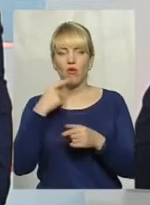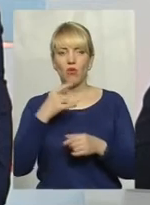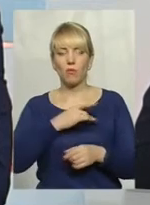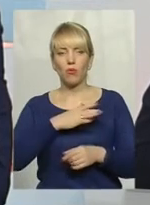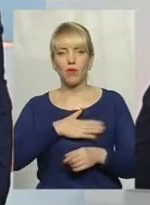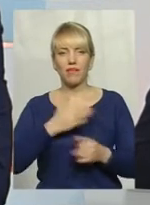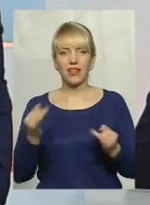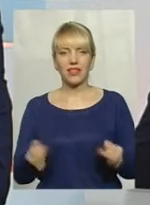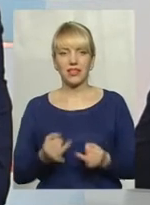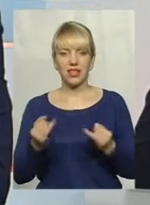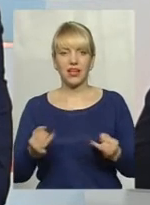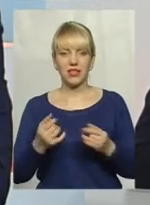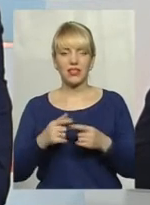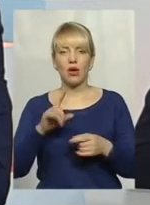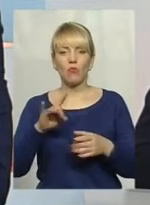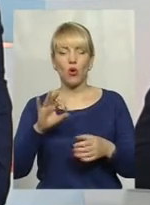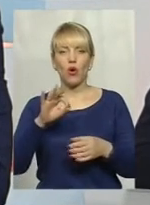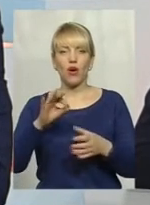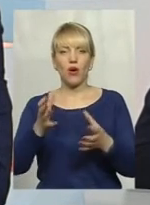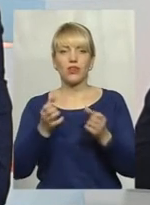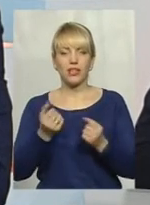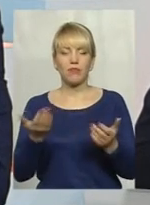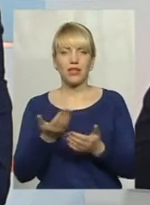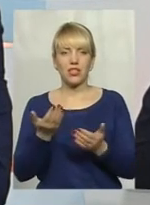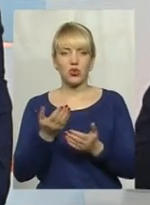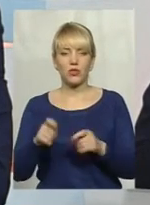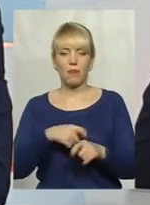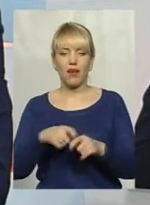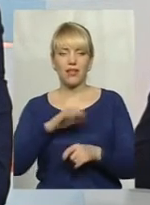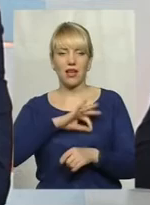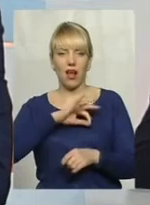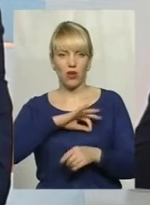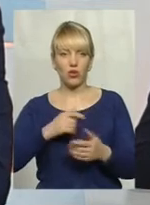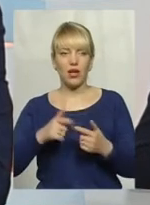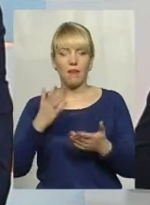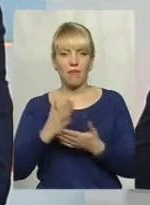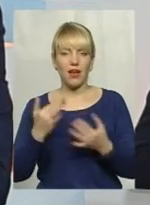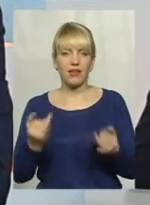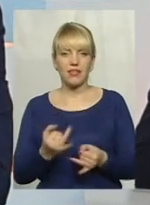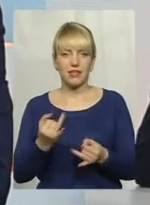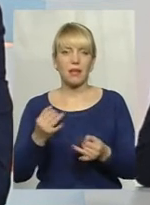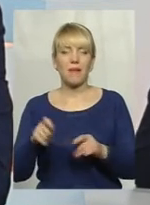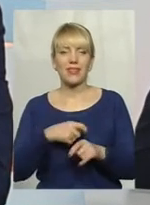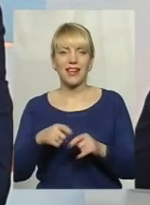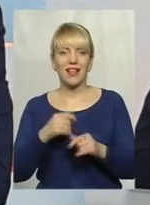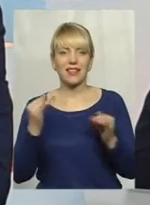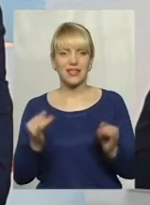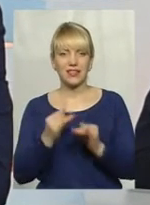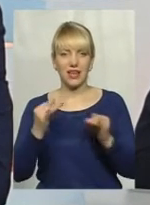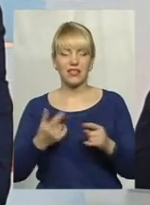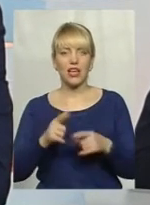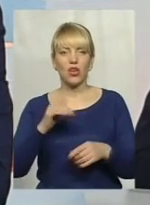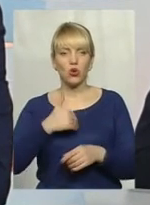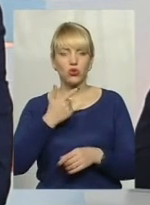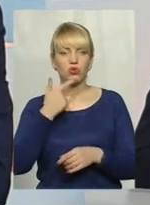приватний інтерес, тобто отримання чогось матеріального, тобто особа має певний матеріальний інтерес. І хочу наголосити,